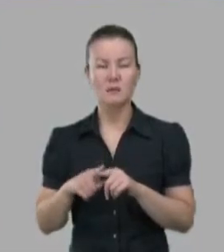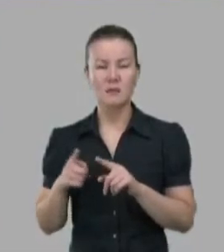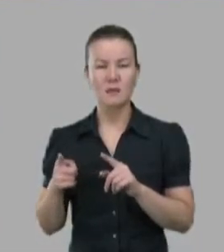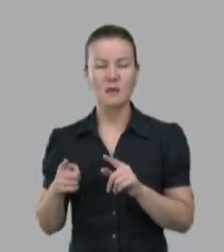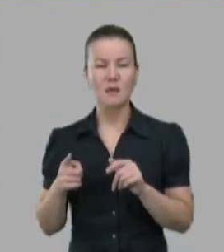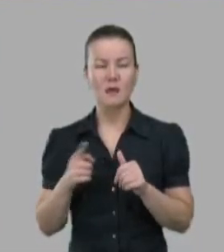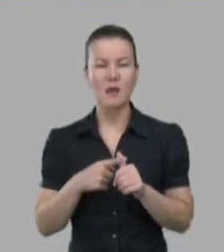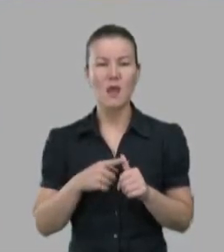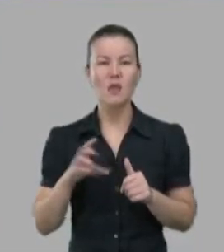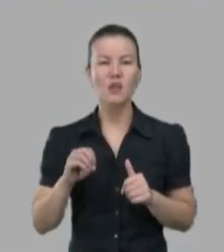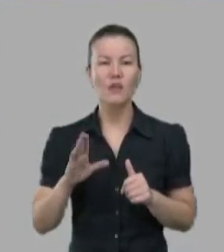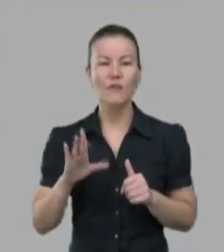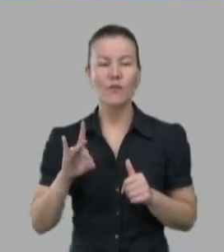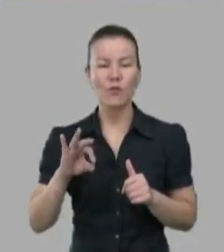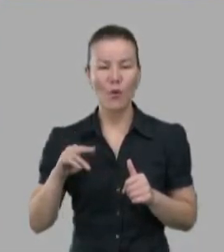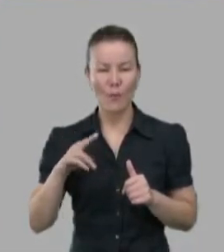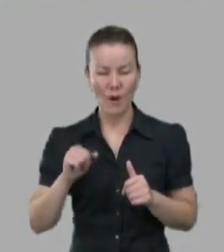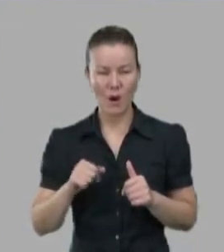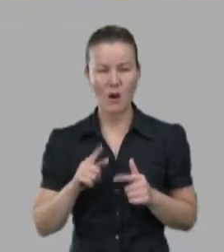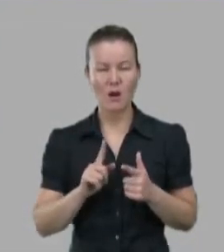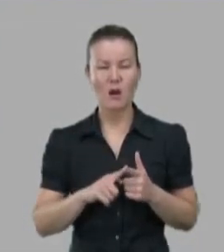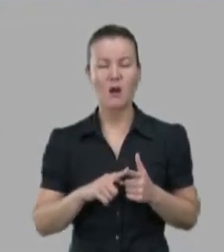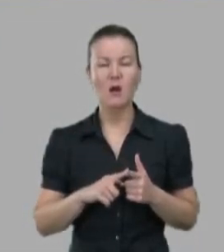Это Европа,